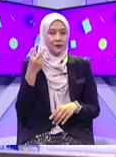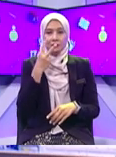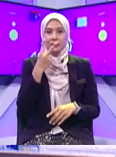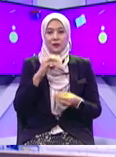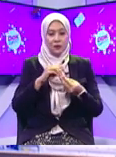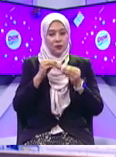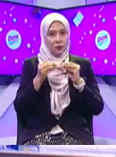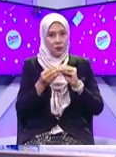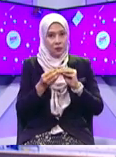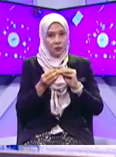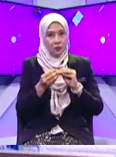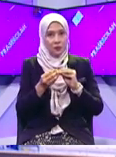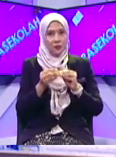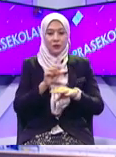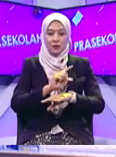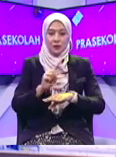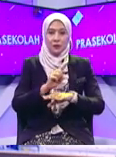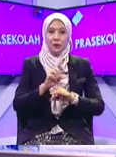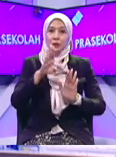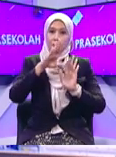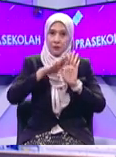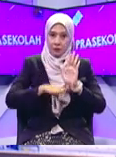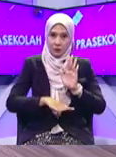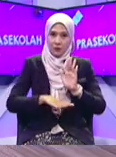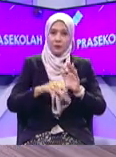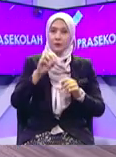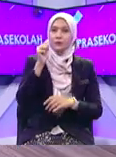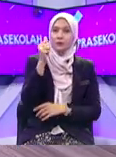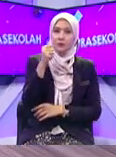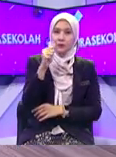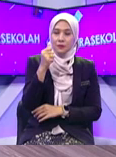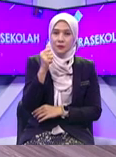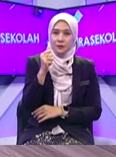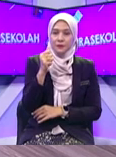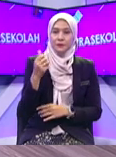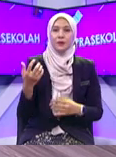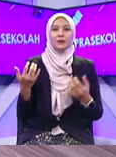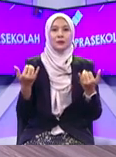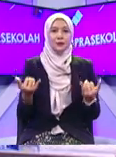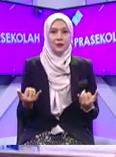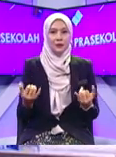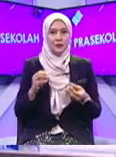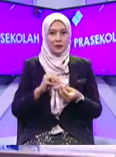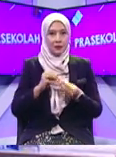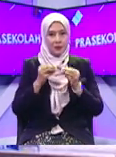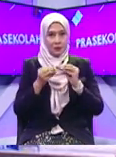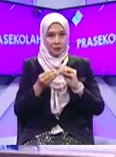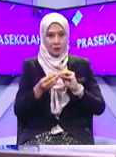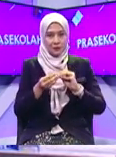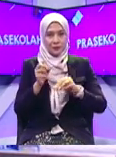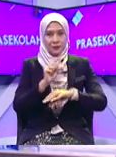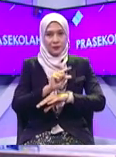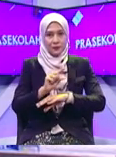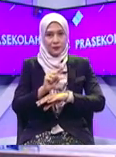semuanya bawah 10 Oke untuk kali ini Oke nunggu yang kita akan gunakan ataupun